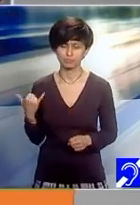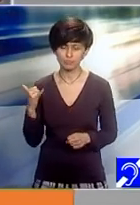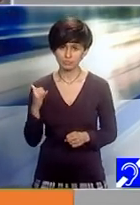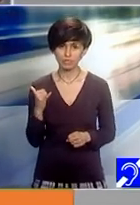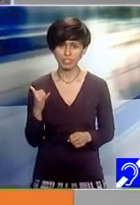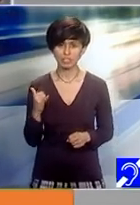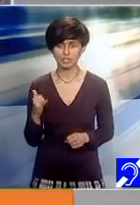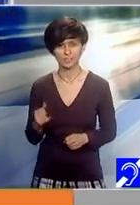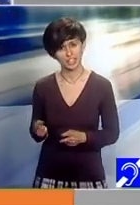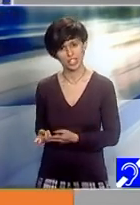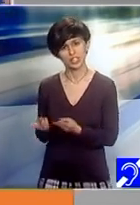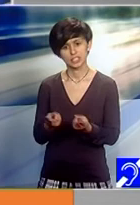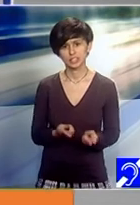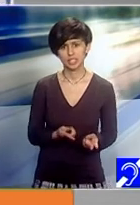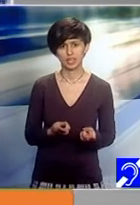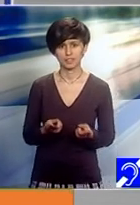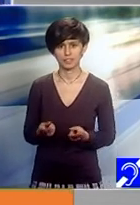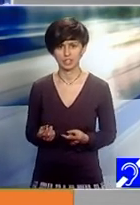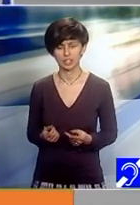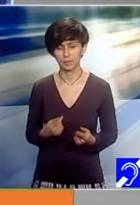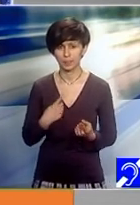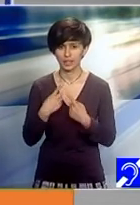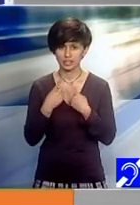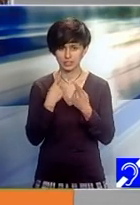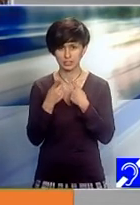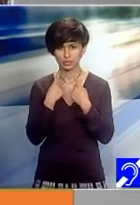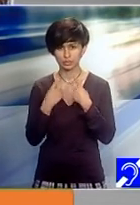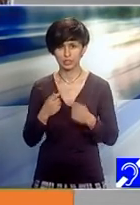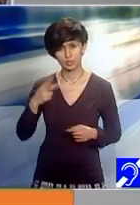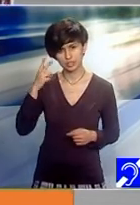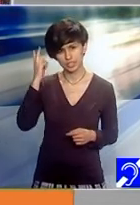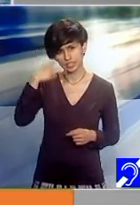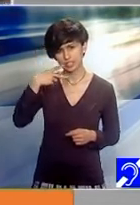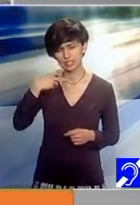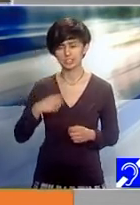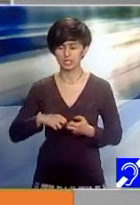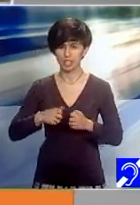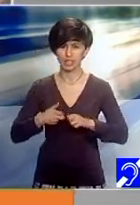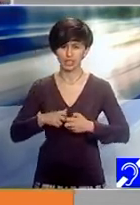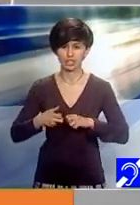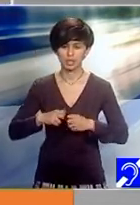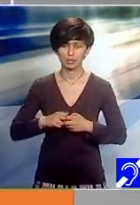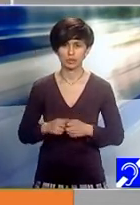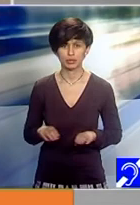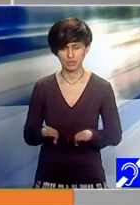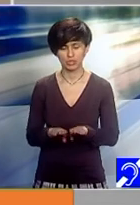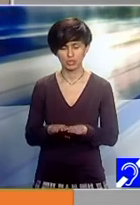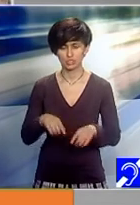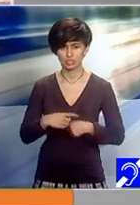să facă o invitație oficială, astfel încât să poată să înțeleagă clar problemele colegilor din